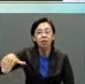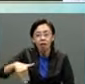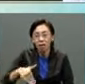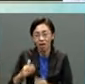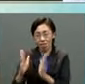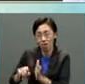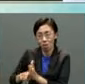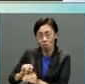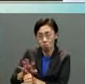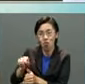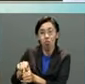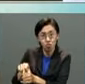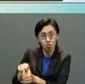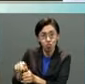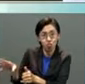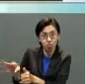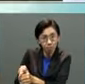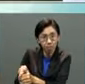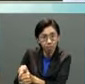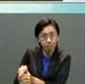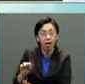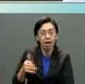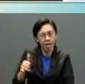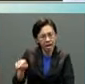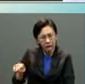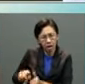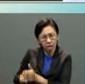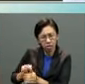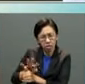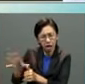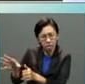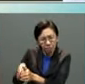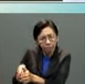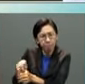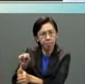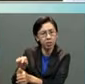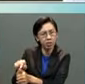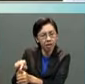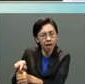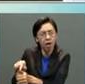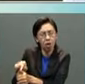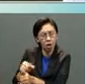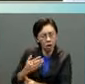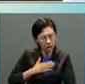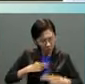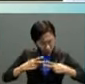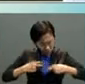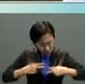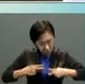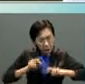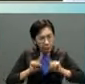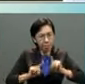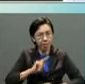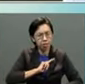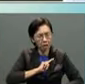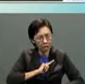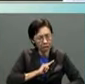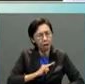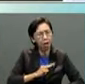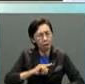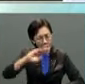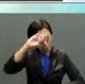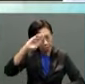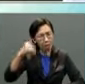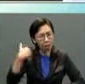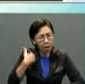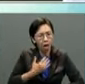กับคนที่เคยได้รับการวินิจฉัยหรือยืนยันในการตรวจโรคนี้ต้องให้สังเกตอาการของตัวเองอย่างใกล้ชิดนะครับถ้ามีอา